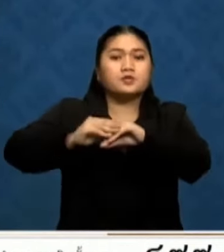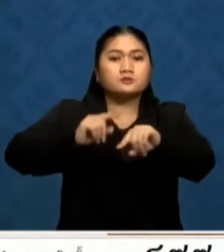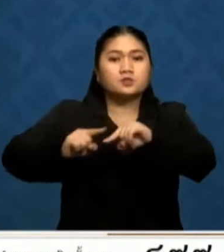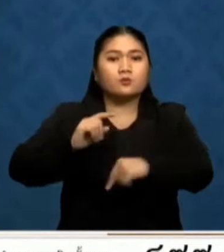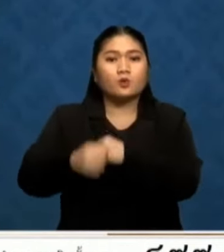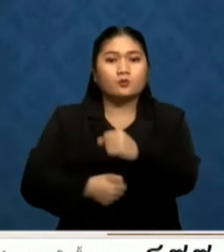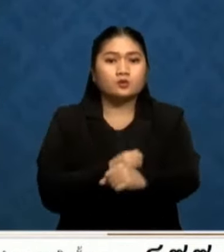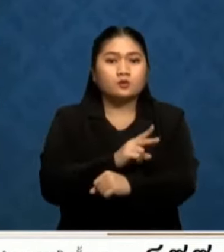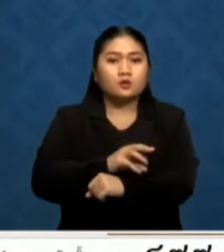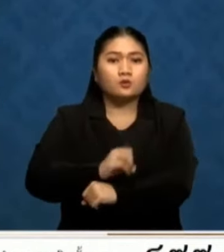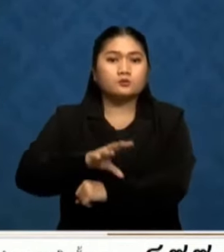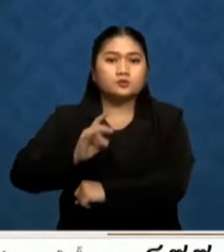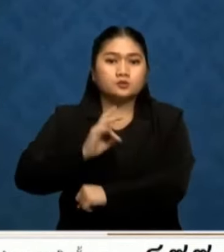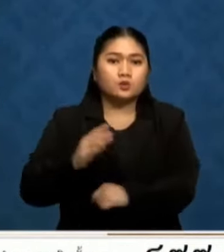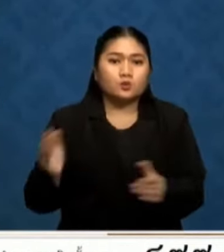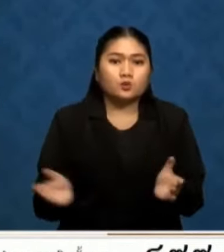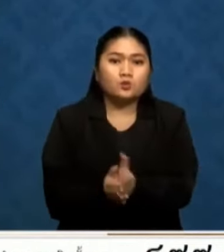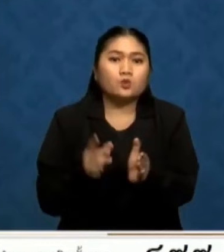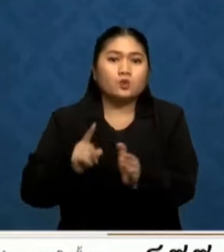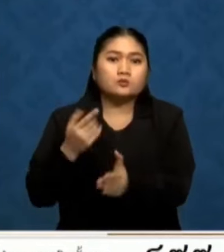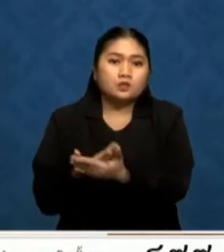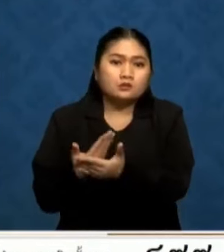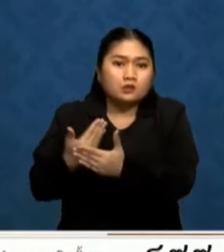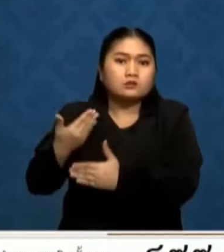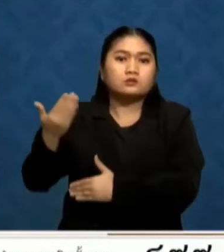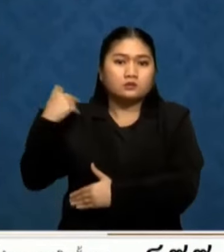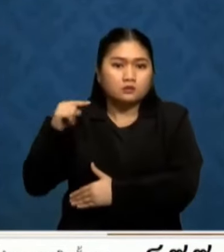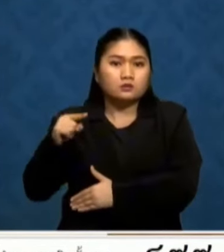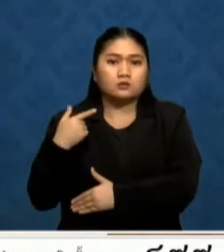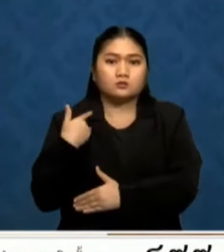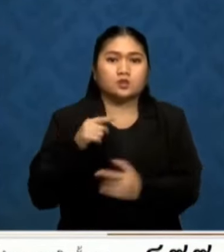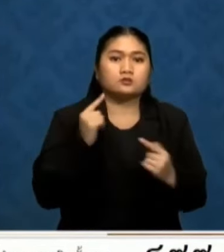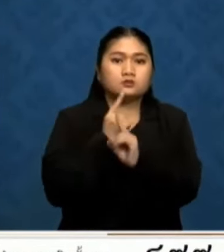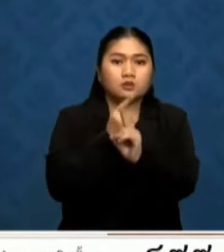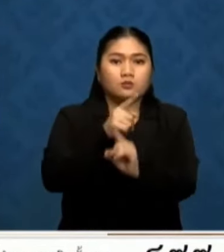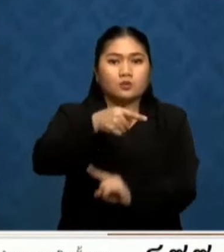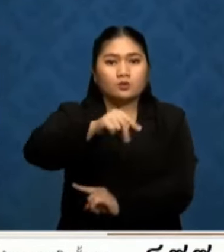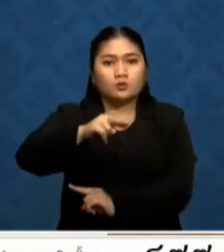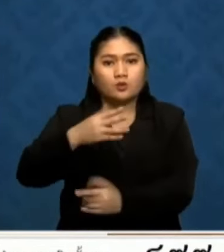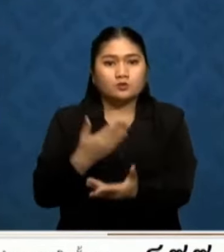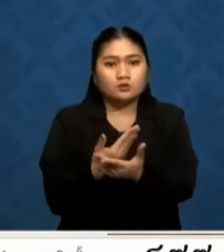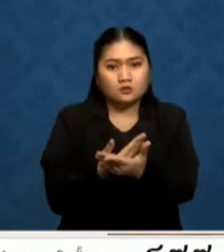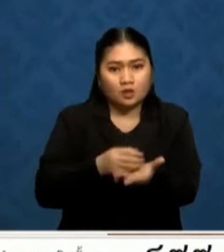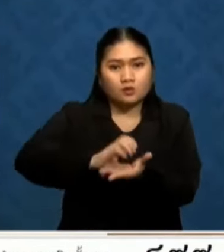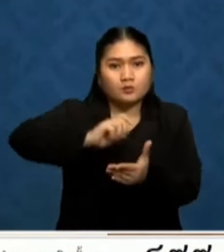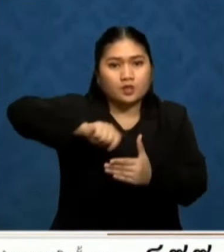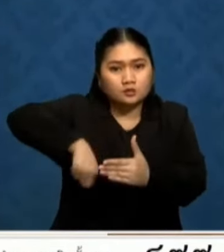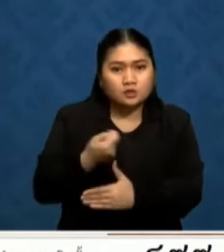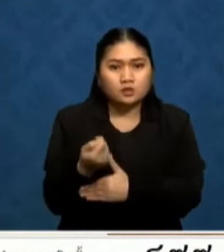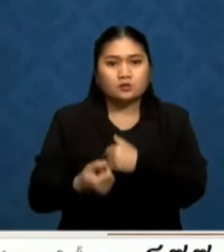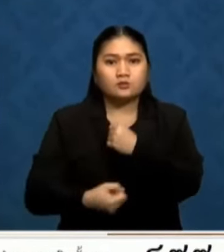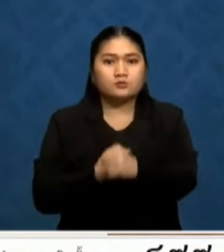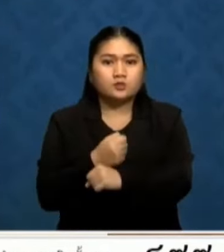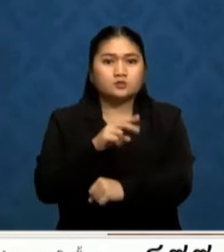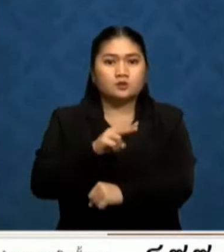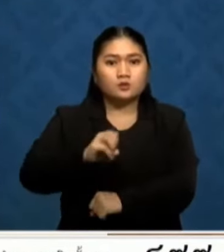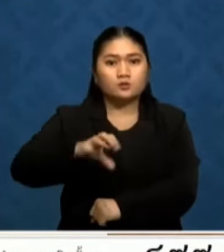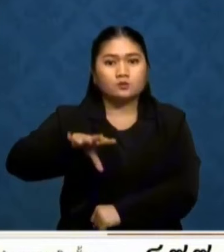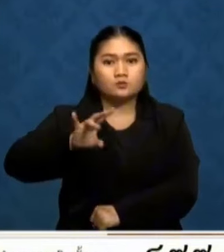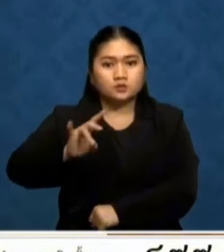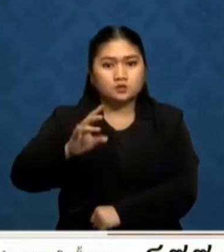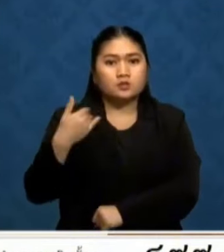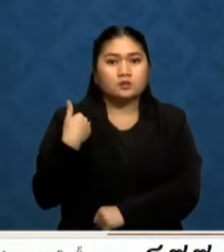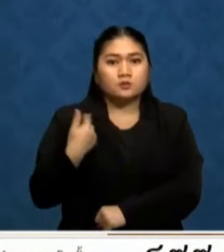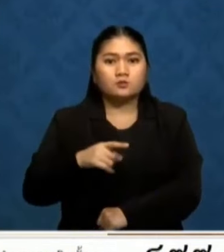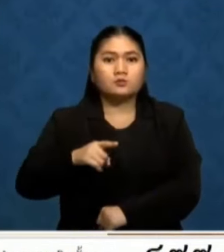027เมอรวมกับกรบวงเงินเดิมตามพระชบัหยดงบประมาณรายจายประจำปีงบประมาณพ.ส. 2,517